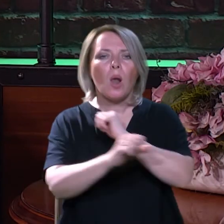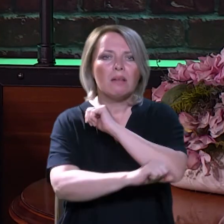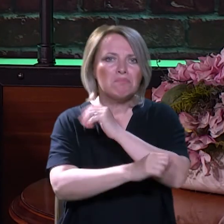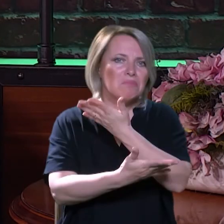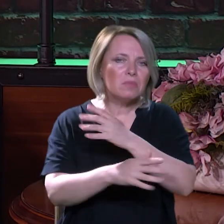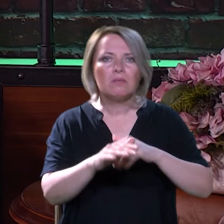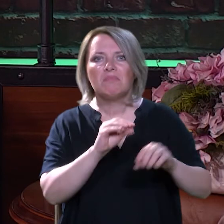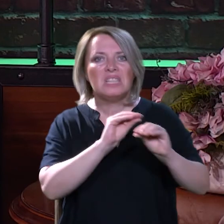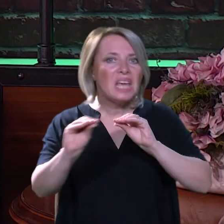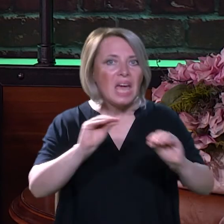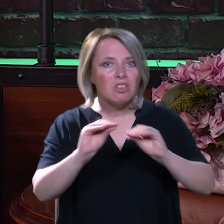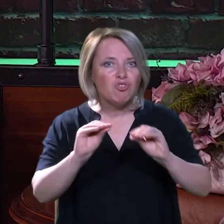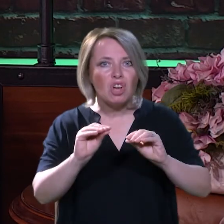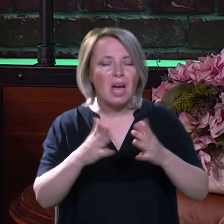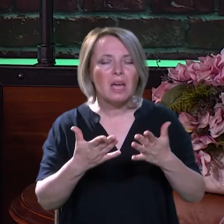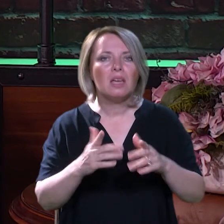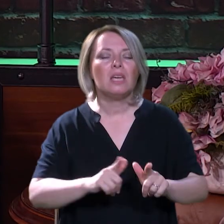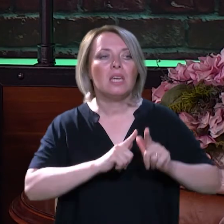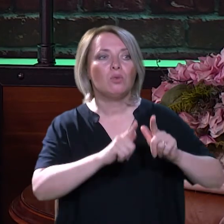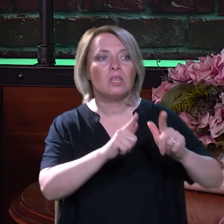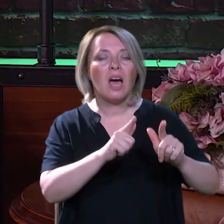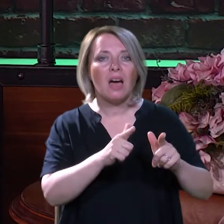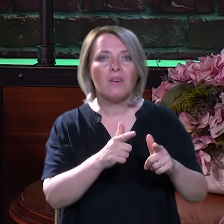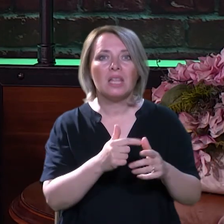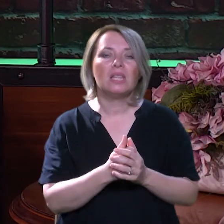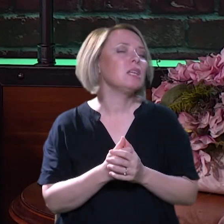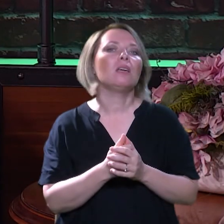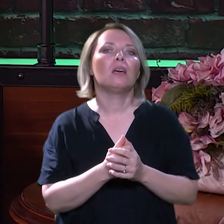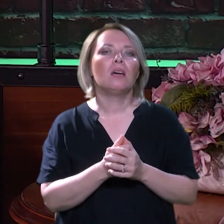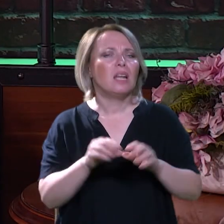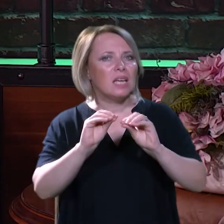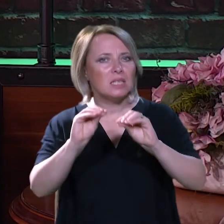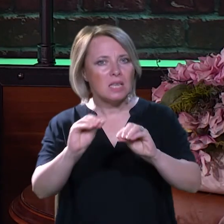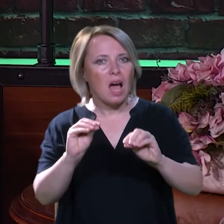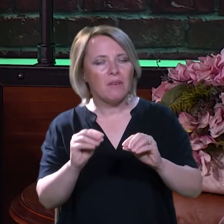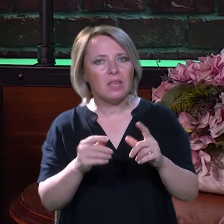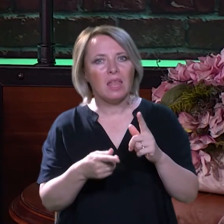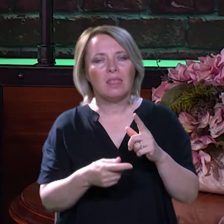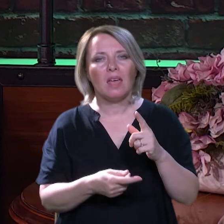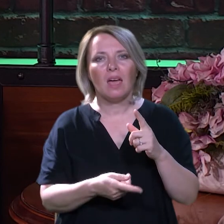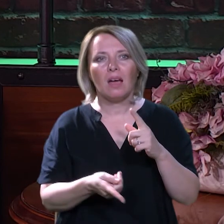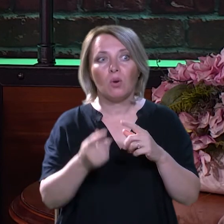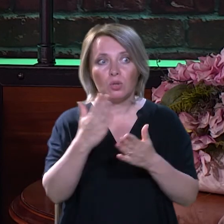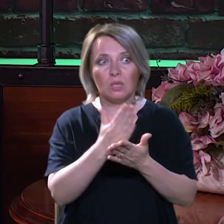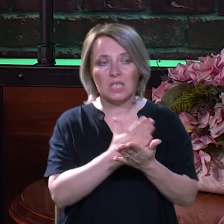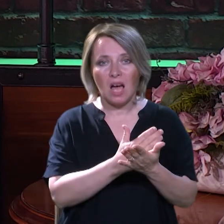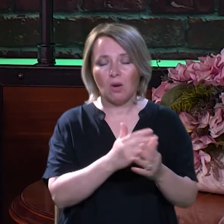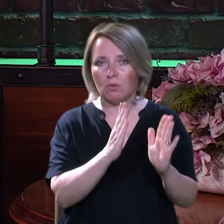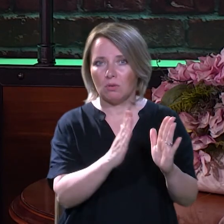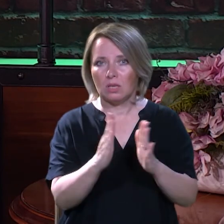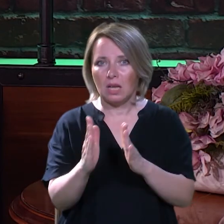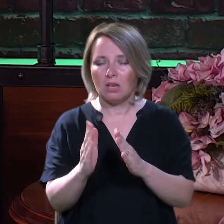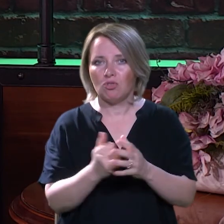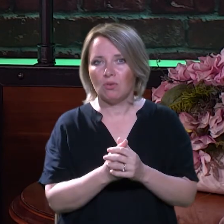krenu davati nekakve savjetodavne terapijske usluge koje su i zakonom kažnjive, ali u nekakvim zakonskim